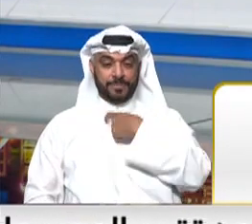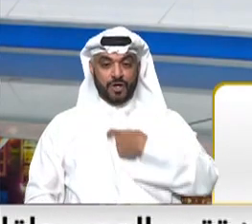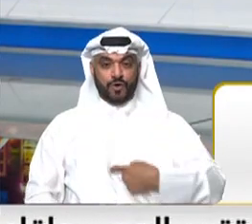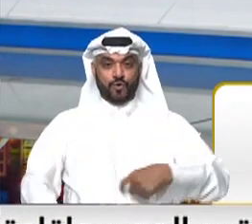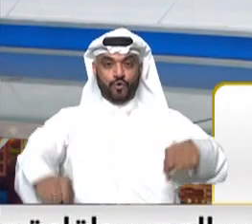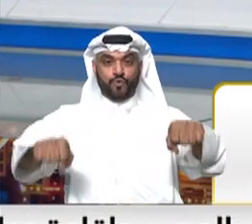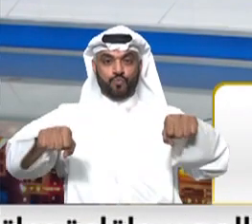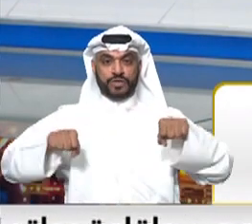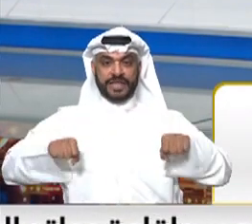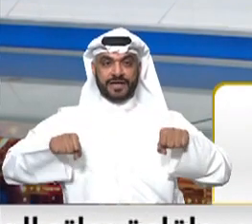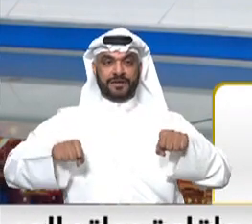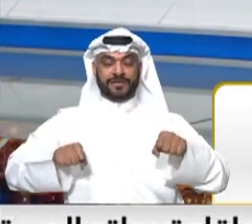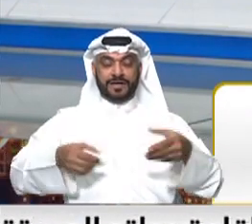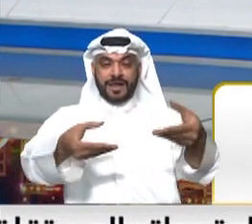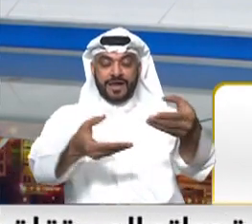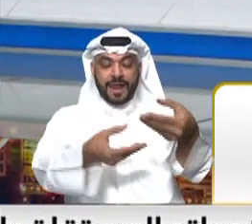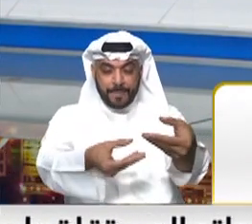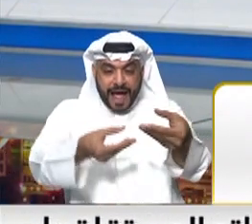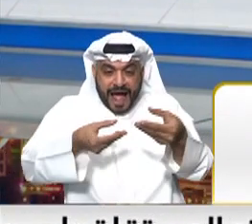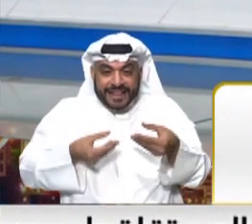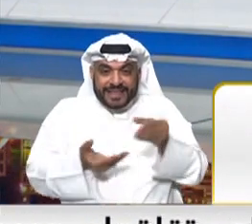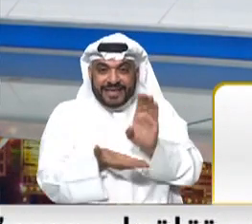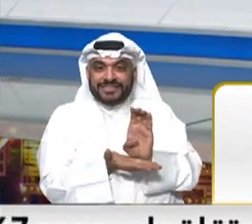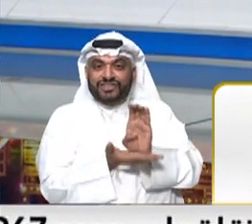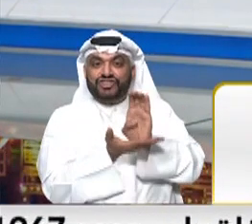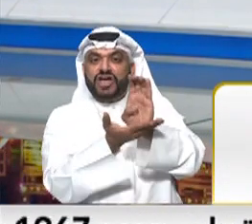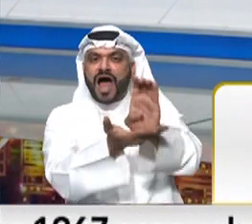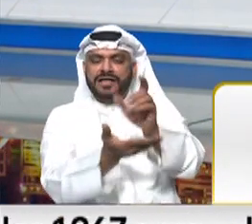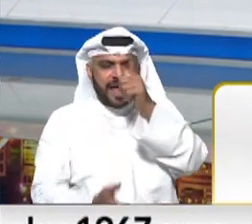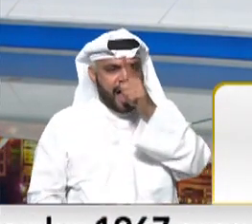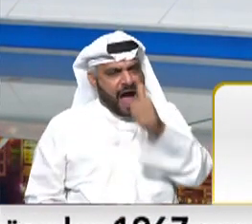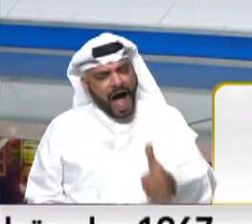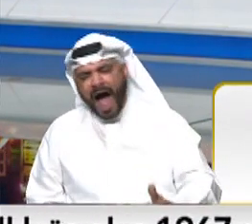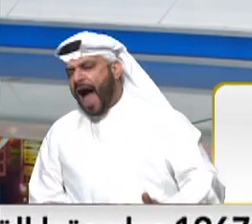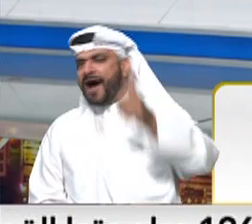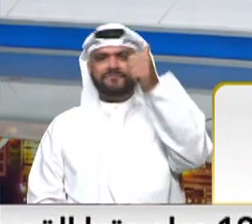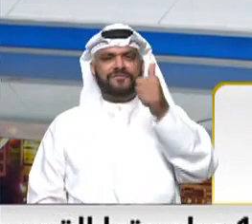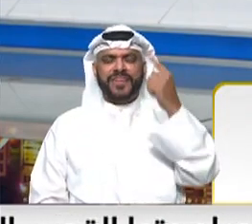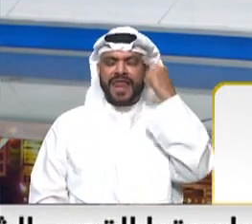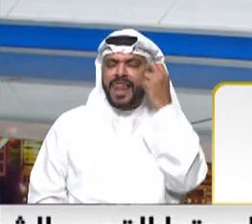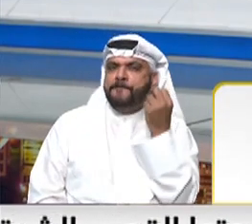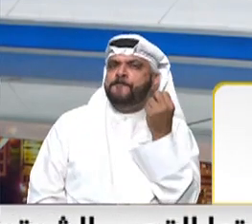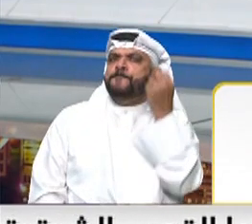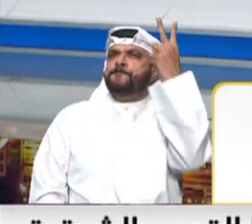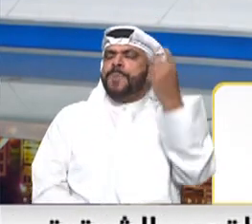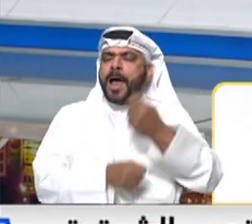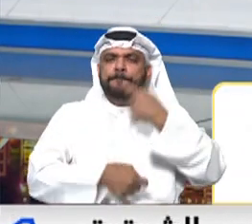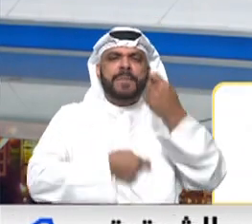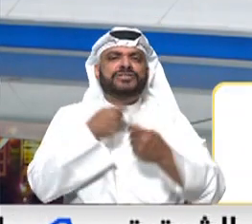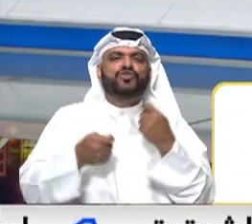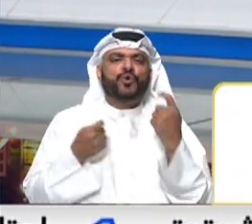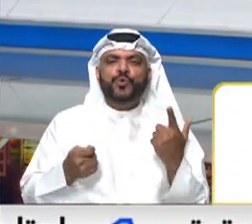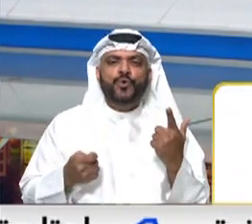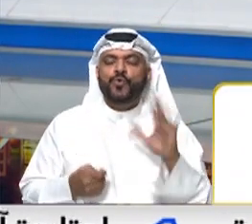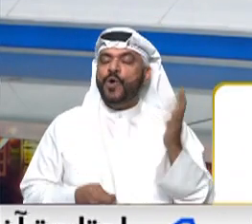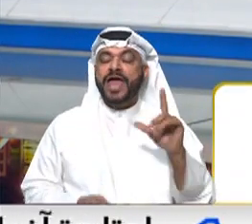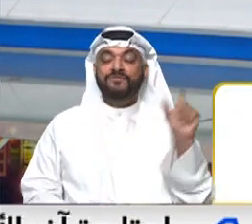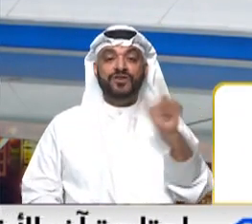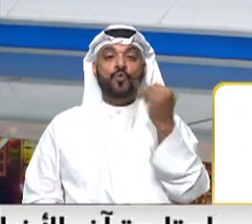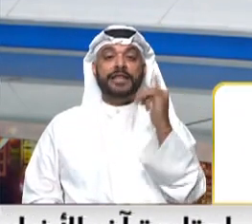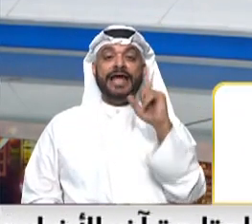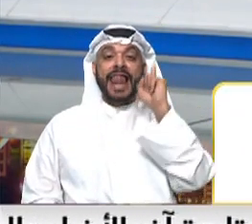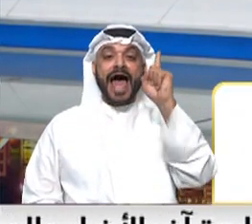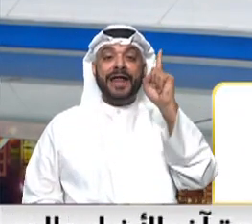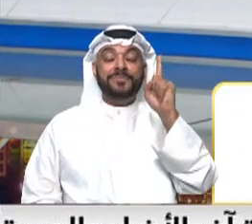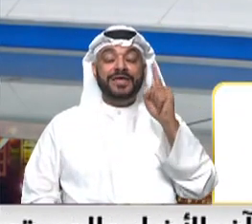خلال تسلم جائزة عبد اللطيف الحمد لأفضل مشروع تنموي في الوطن العربي عن الاعتزاز والامتنان لتسلم